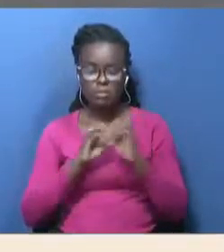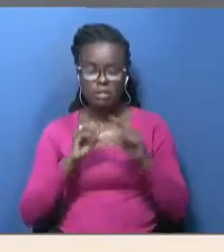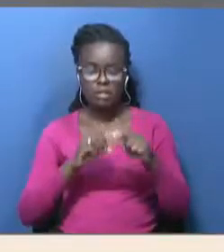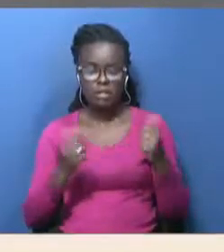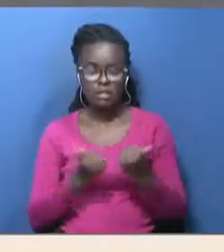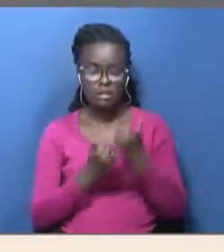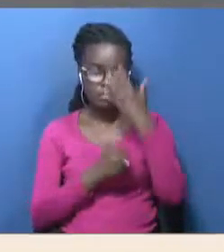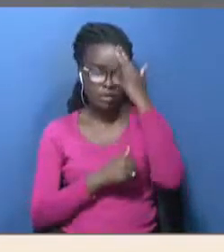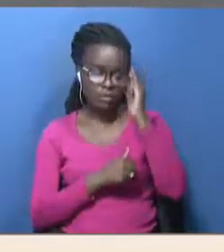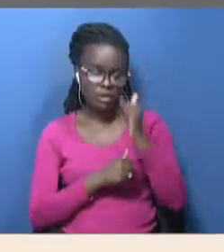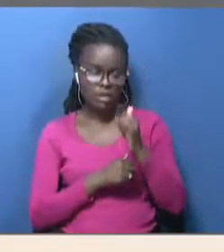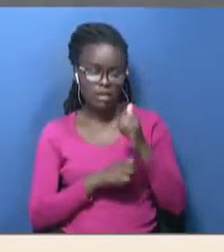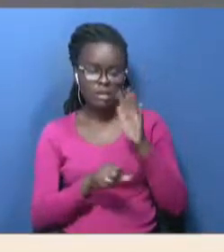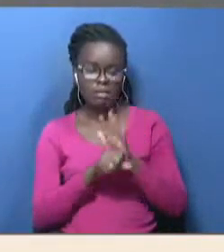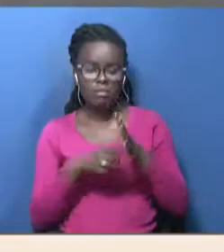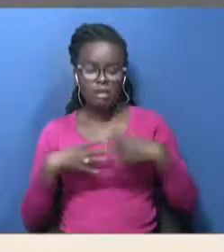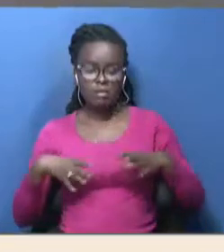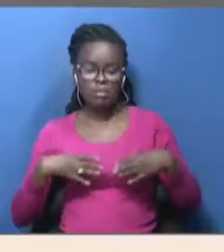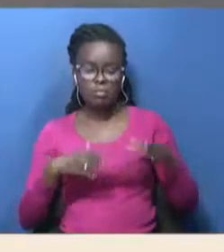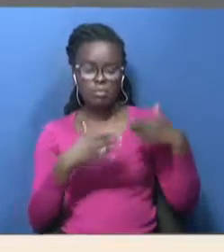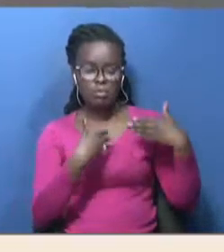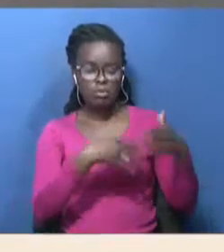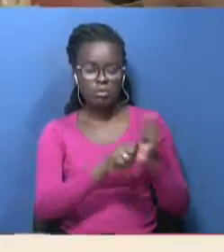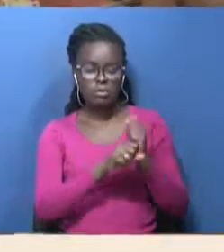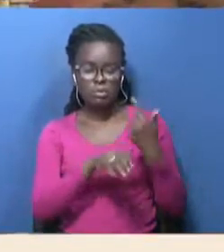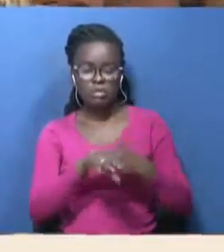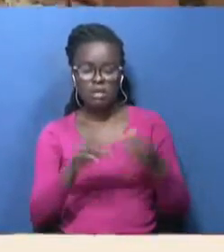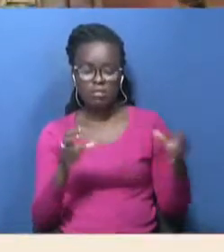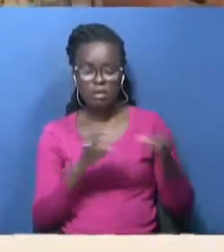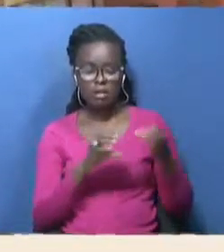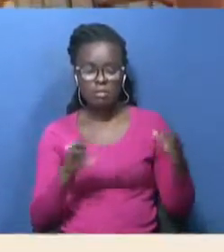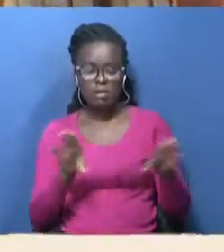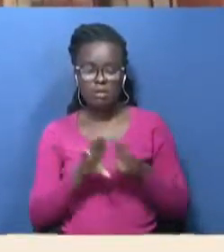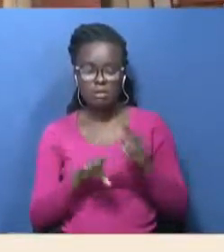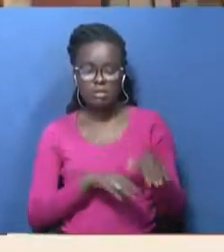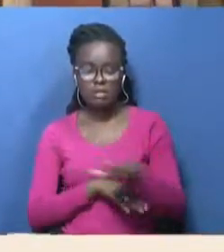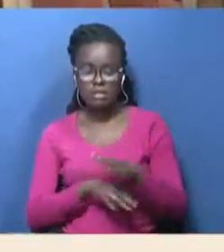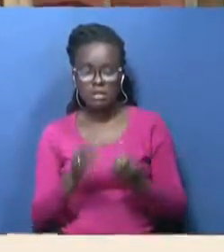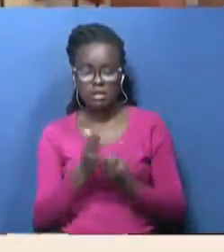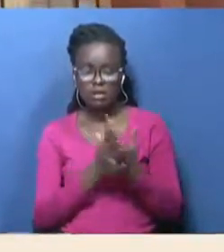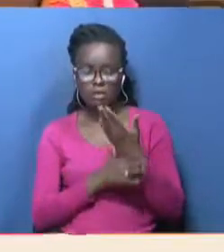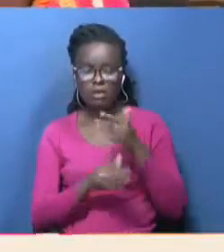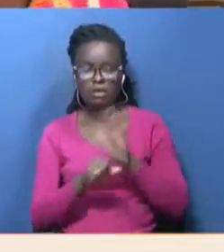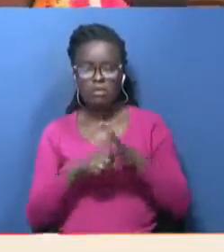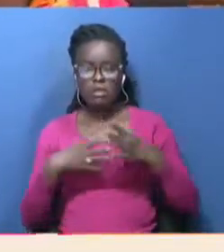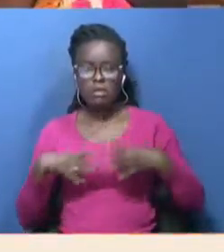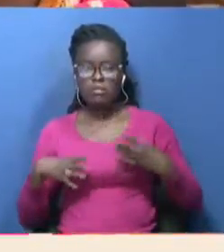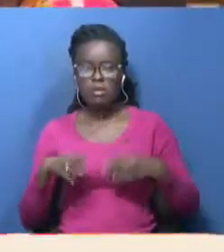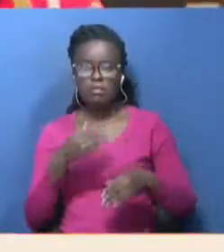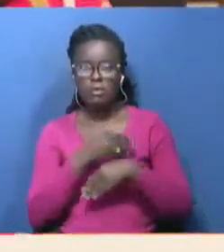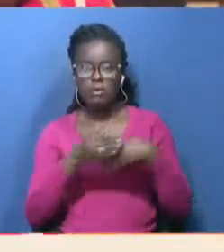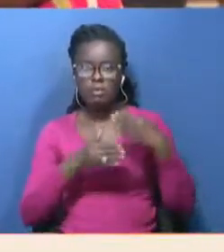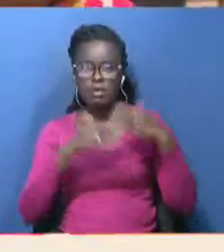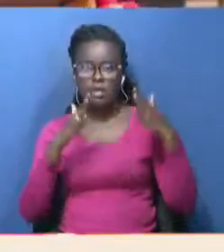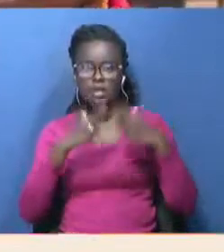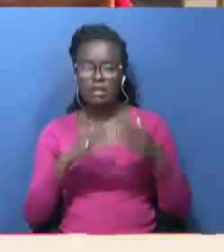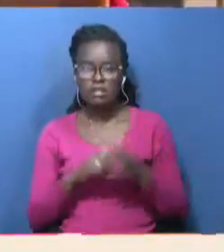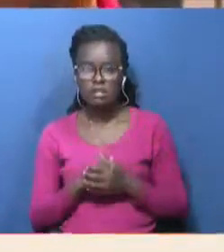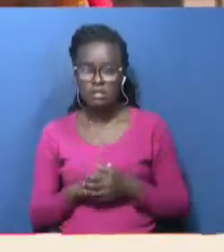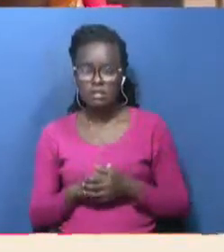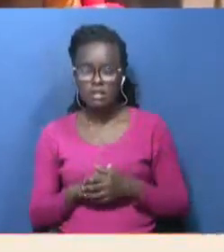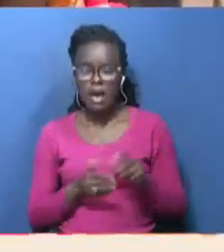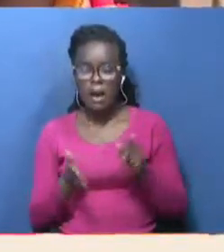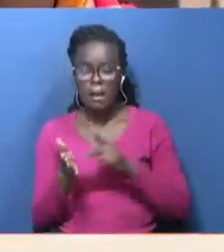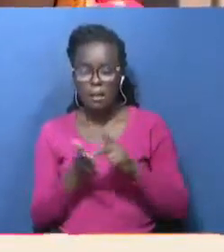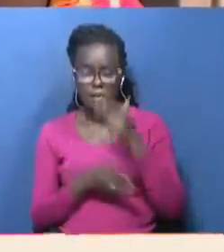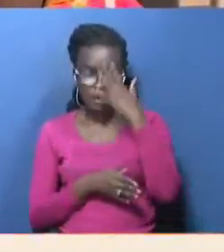na kũrũgamio kwa wĩra kwa aikari rĩrĩa kambuni ici ciahingwo. Hii area imegrow sababu ya watu ni wengi, watu wanajenga manyumba za kurent